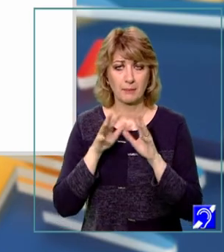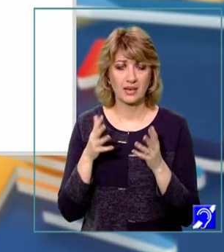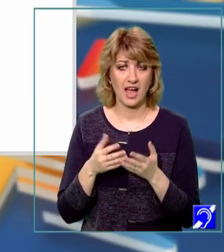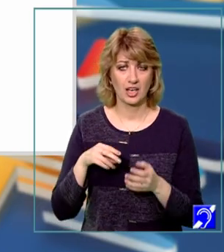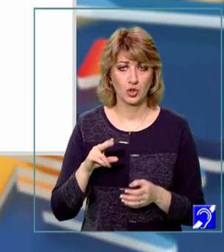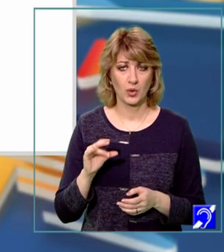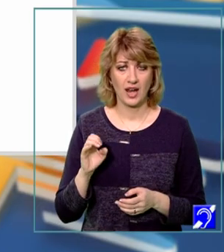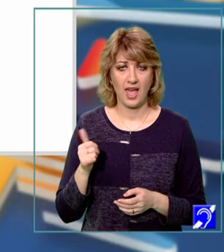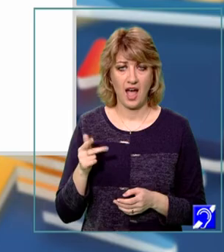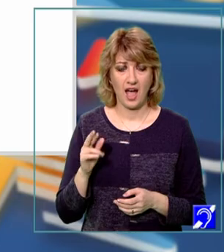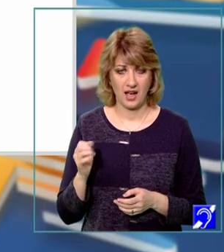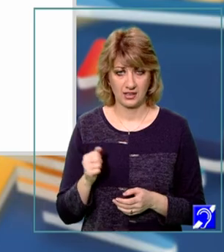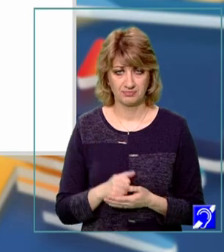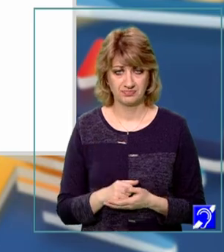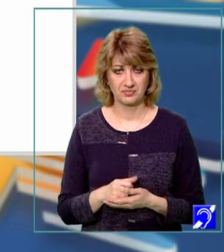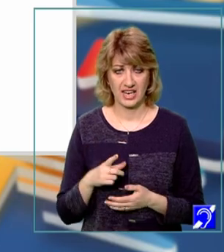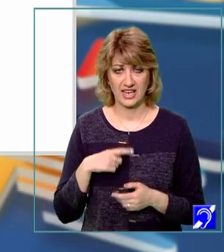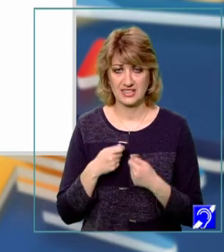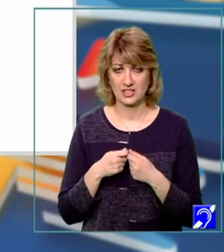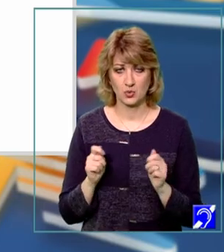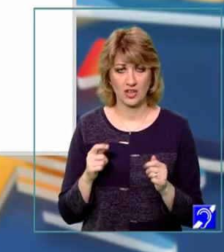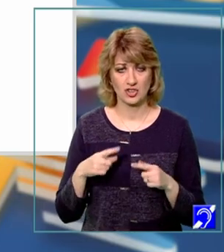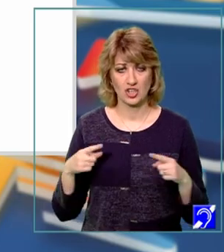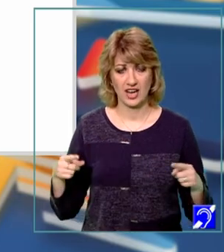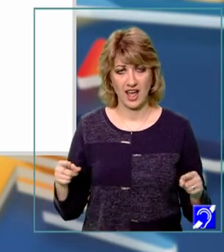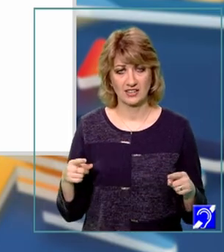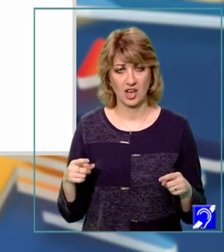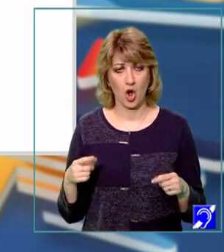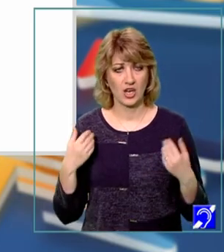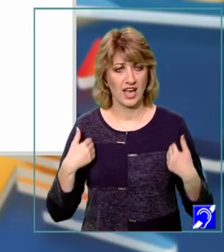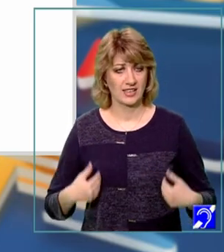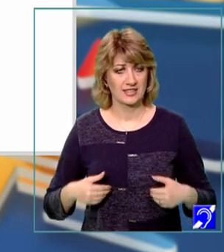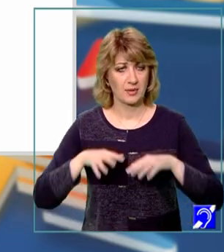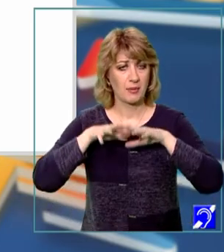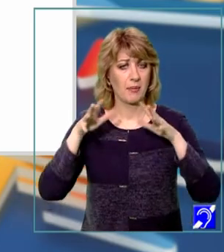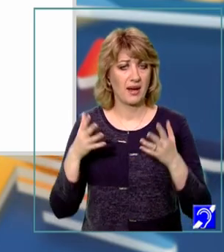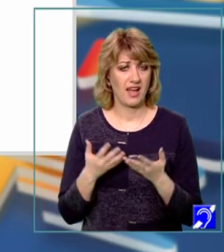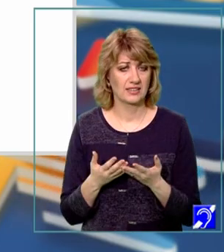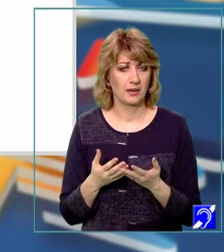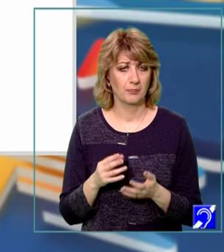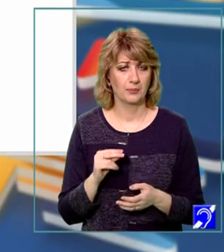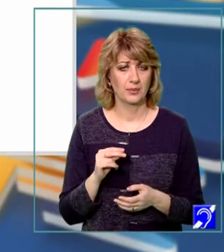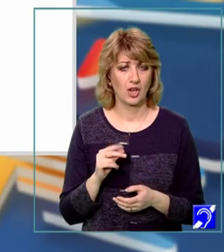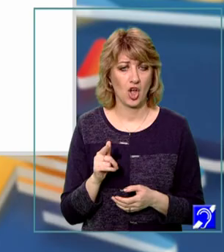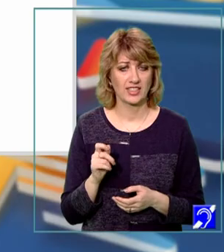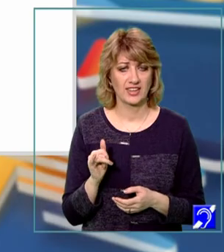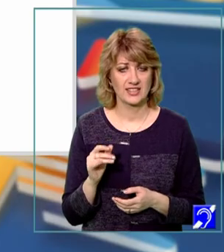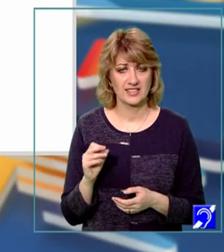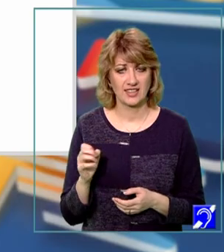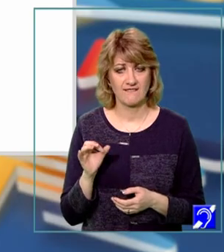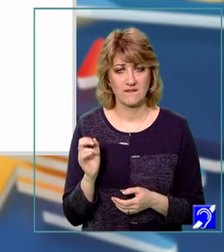membrana nucleară. Ele sunt toate celelalte organisme de pe planetă, protistele,